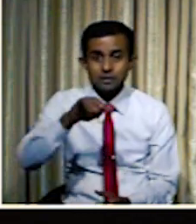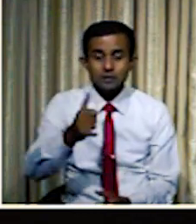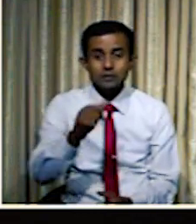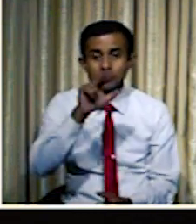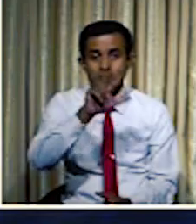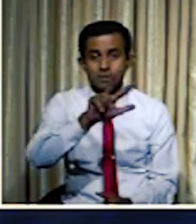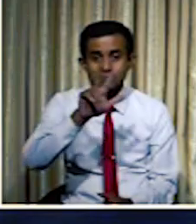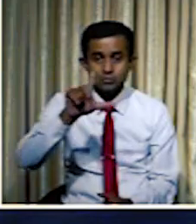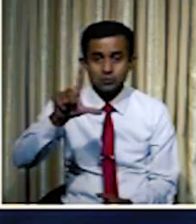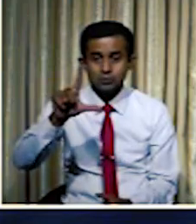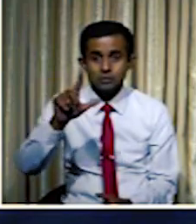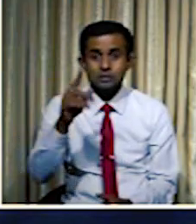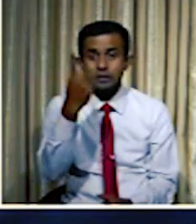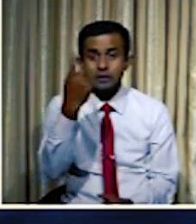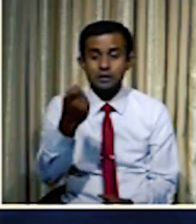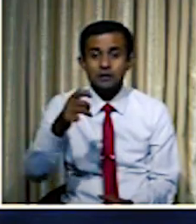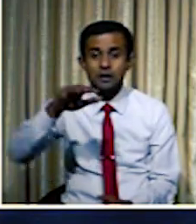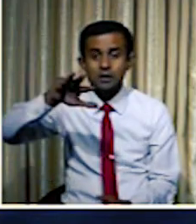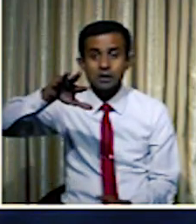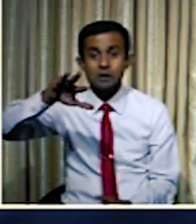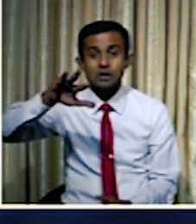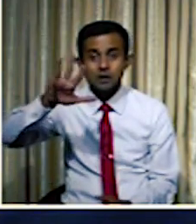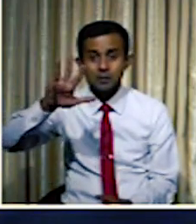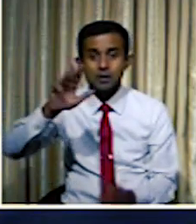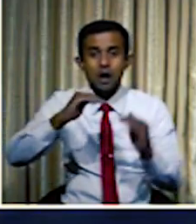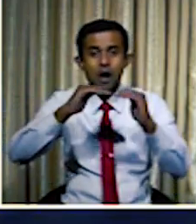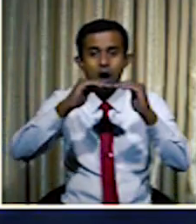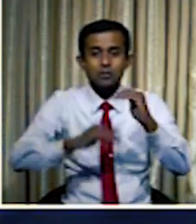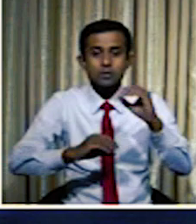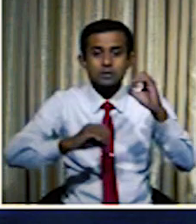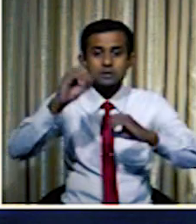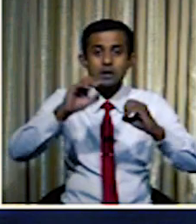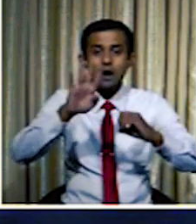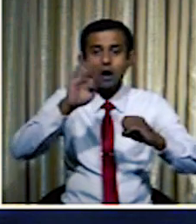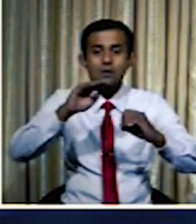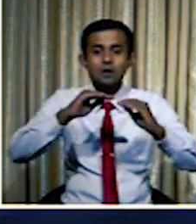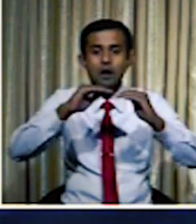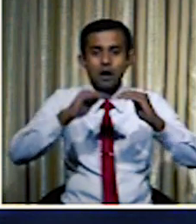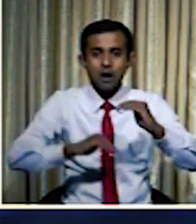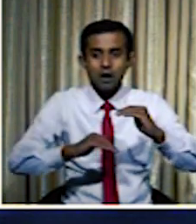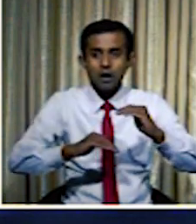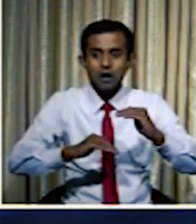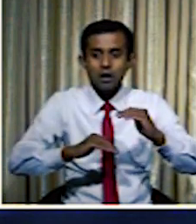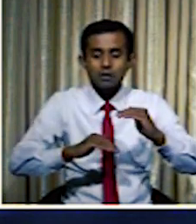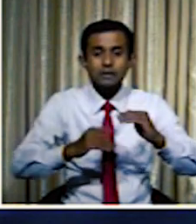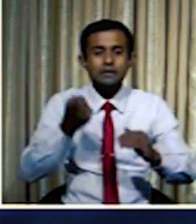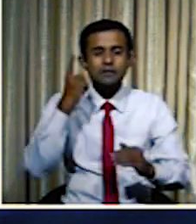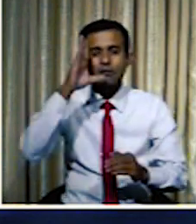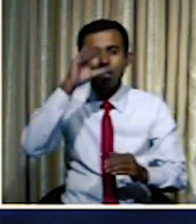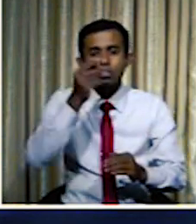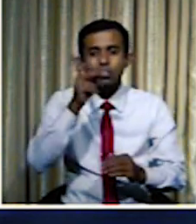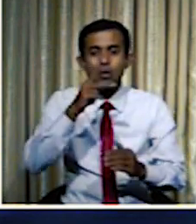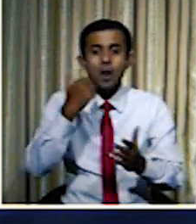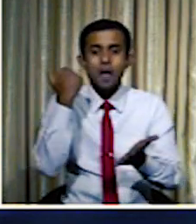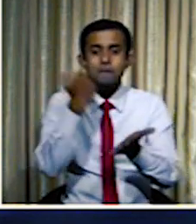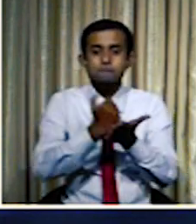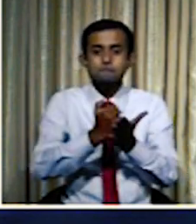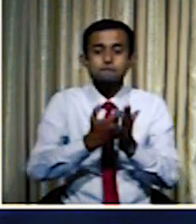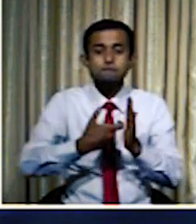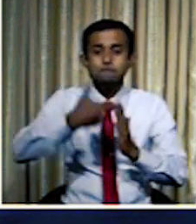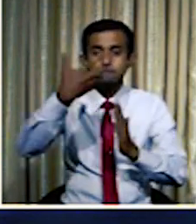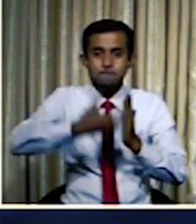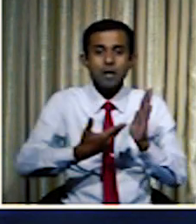2187 ඉඳලා 1009ට අඩු වෙලා තියෙනවා. ඒ කියන්නේ 140ක අඩුවීමක් කියලා ඊයේ රෑ 12ට මහ බැංකුව ඉදිරිපත්